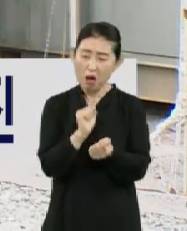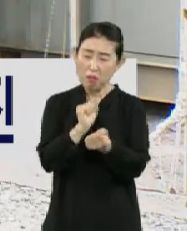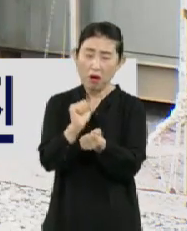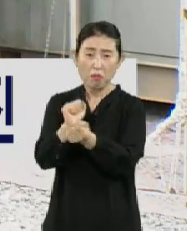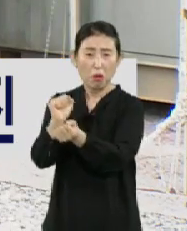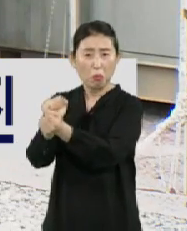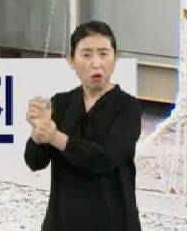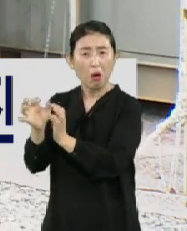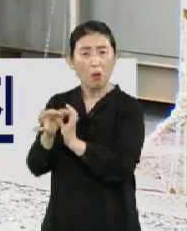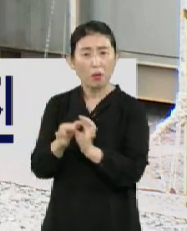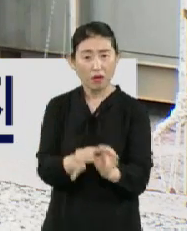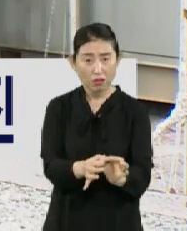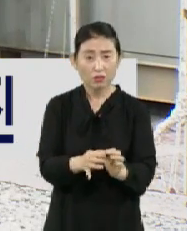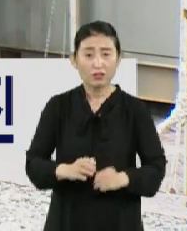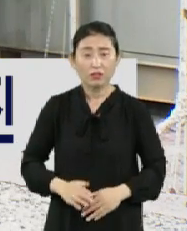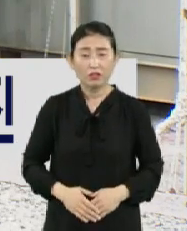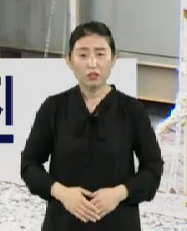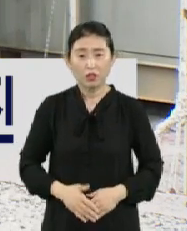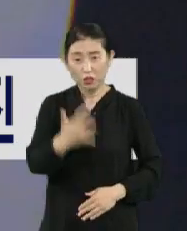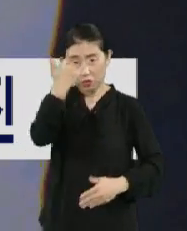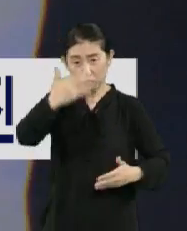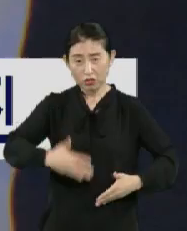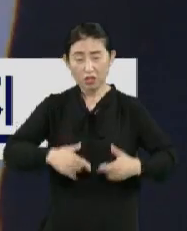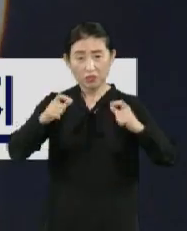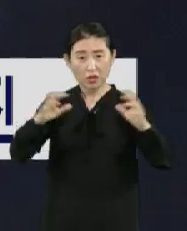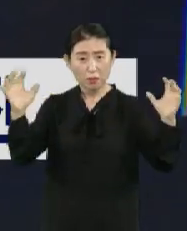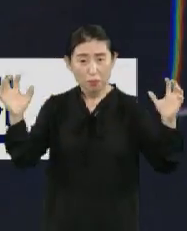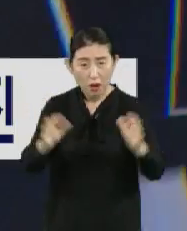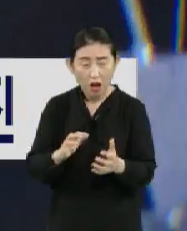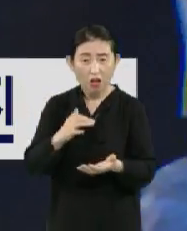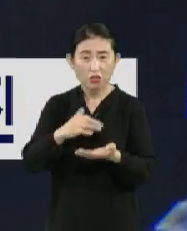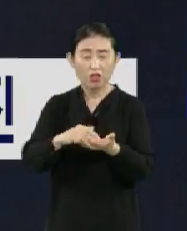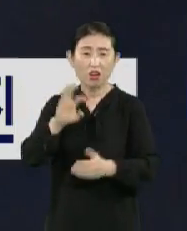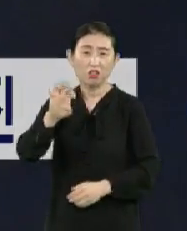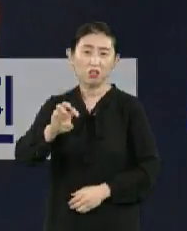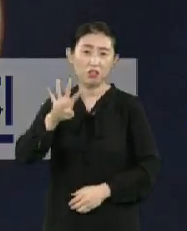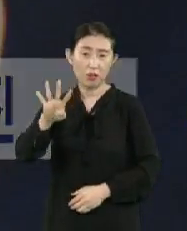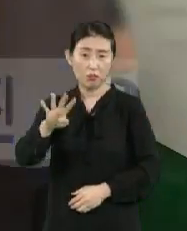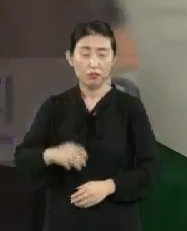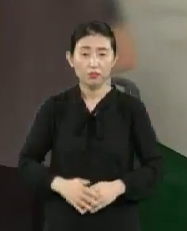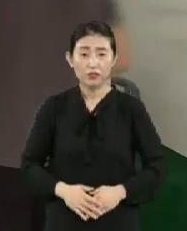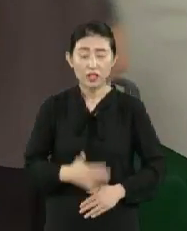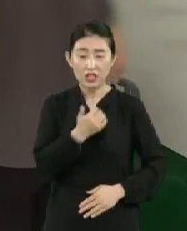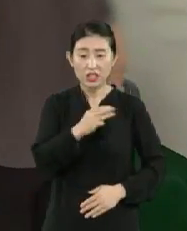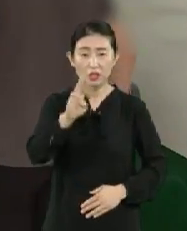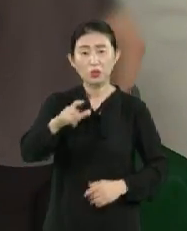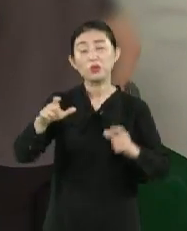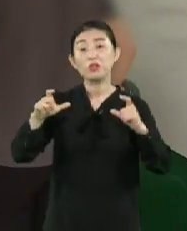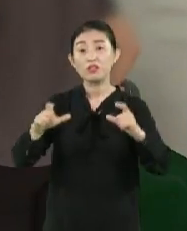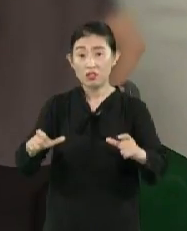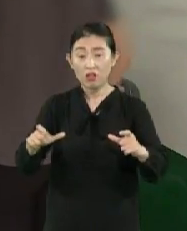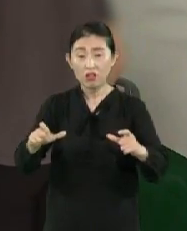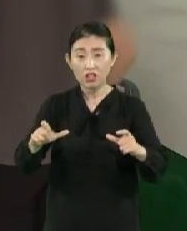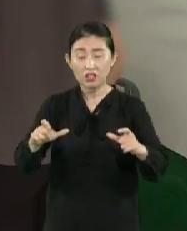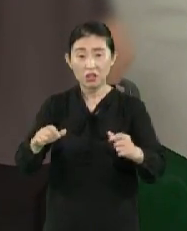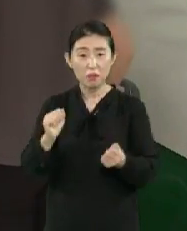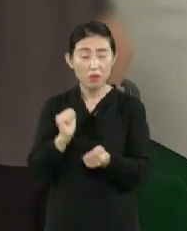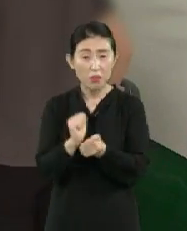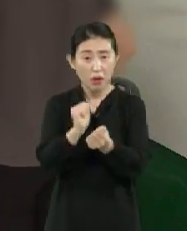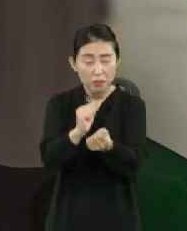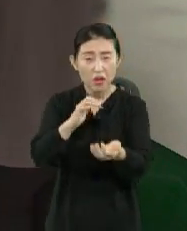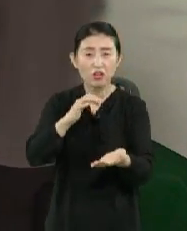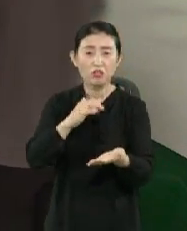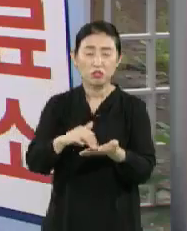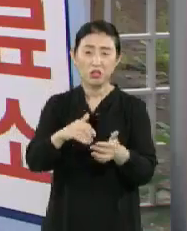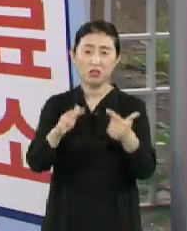산발적인 확산이 계속돼 중남 에서만 34명이 확인됐습니다 세종 에서는 기존 확 진자의 동거 가족 등